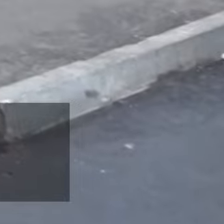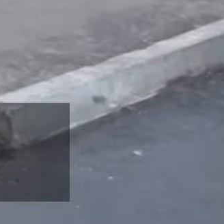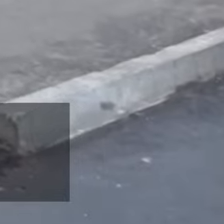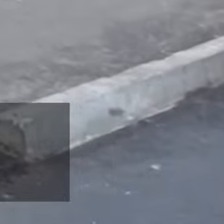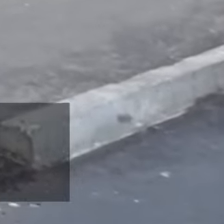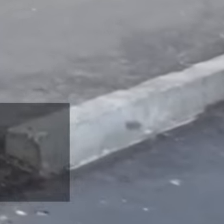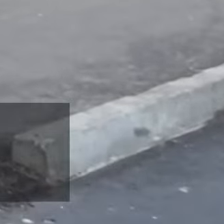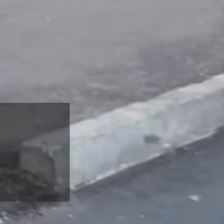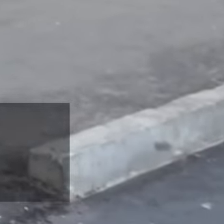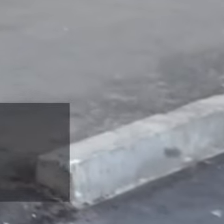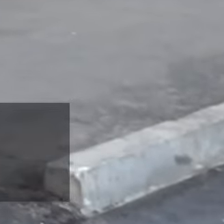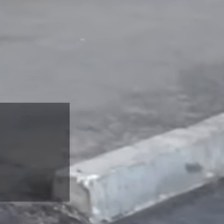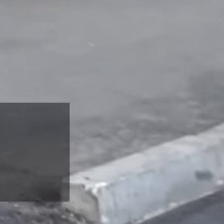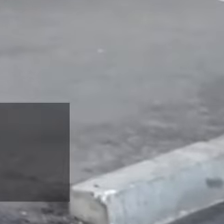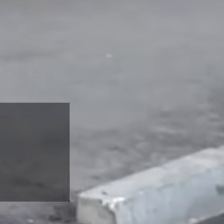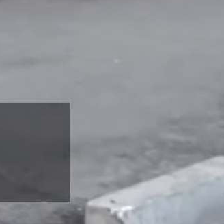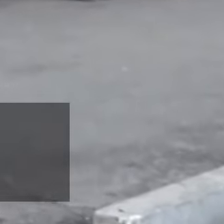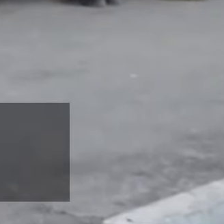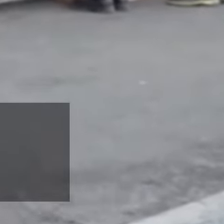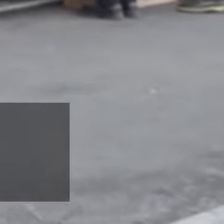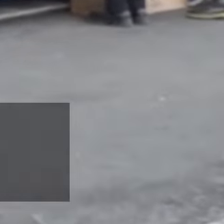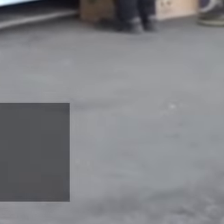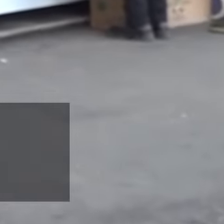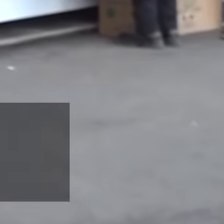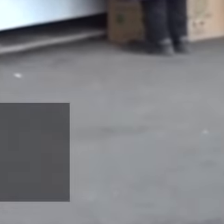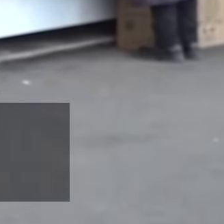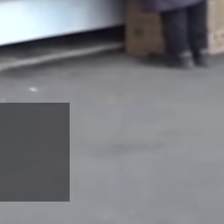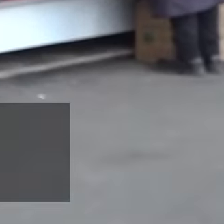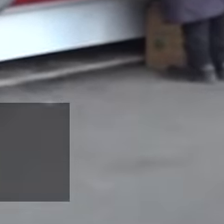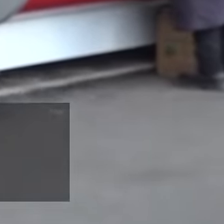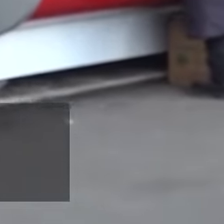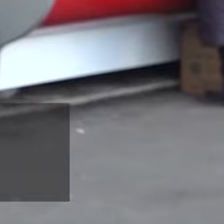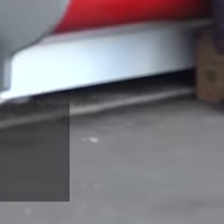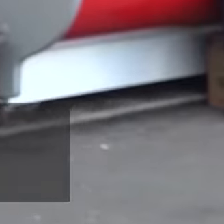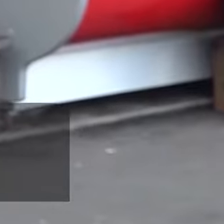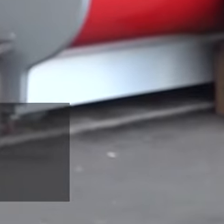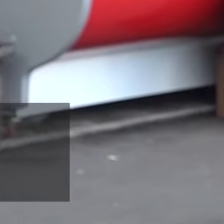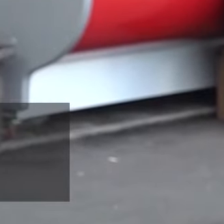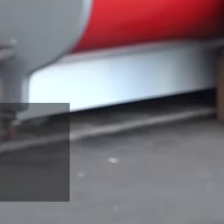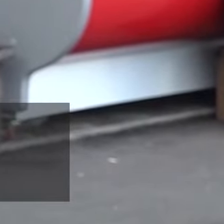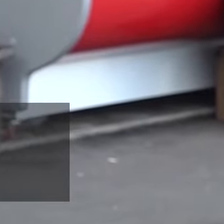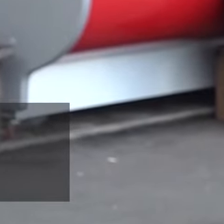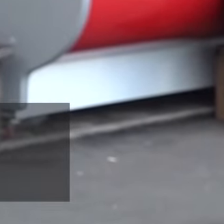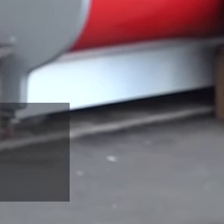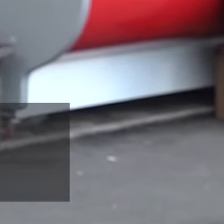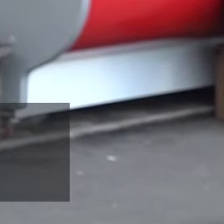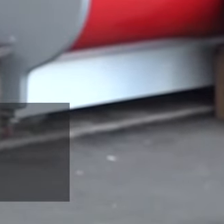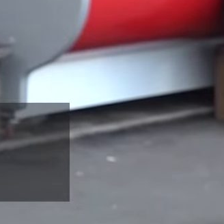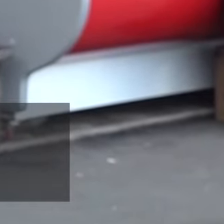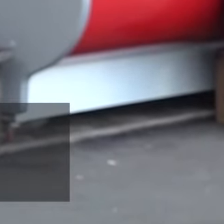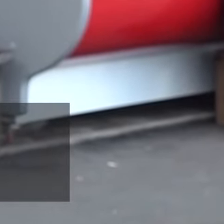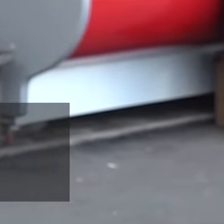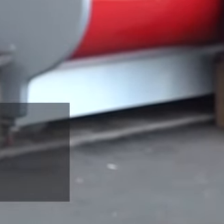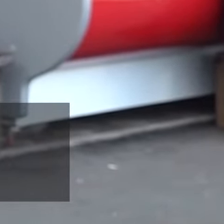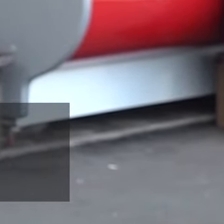100 переводов от разных отправителей, то его могут привлечь к ответственности за неуплату налогов. Пытаясь сэкономить на них, предприниматели в итоге